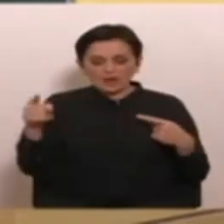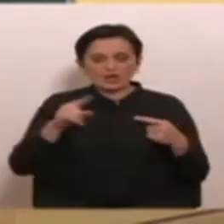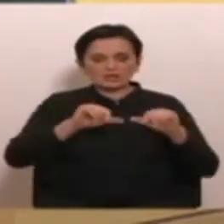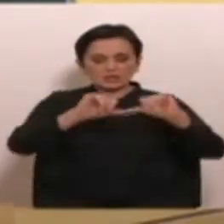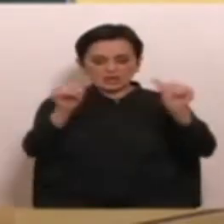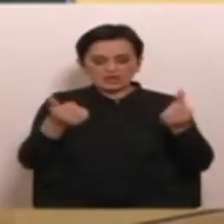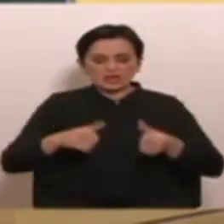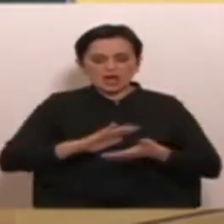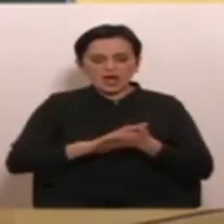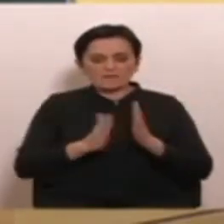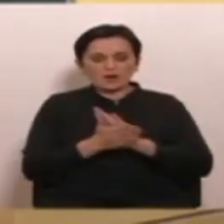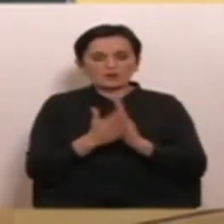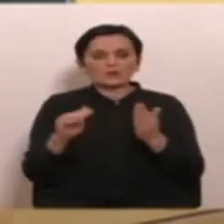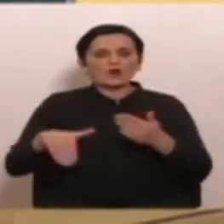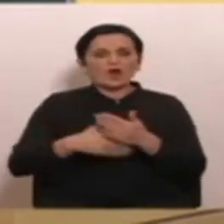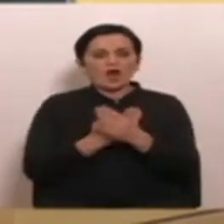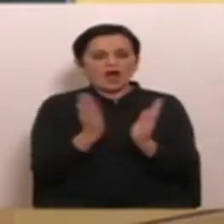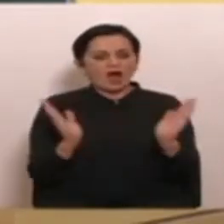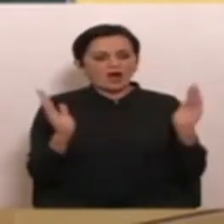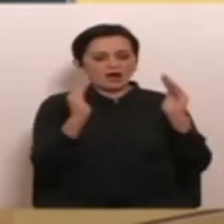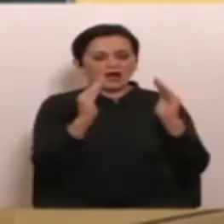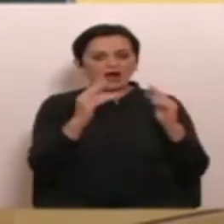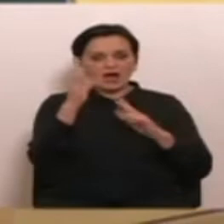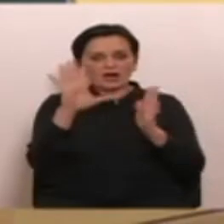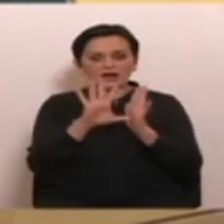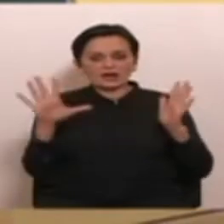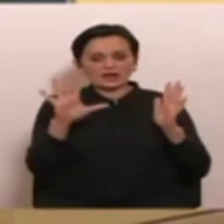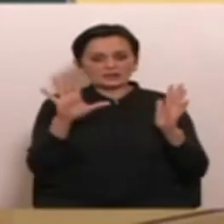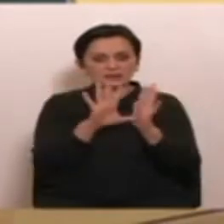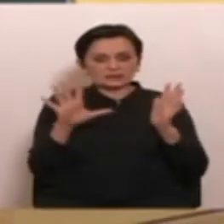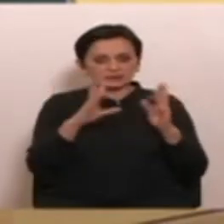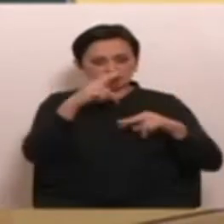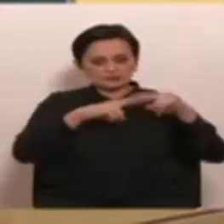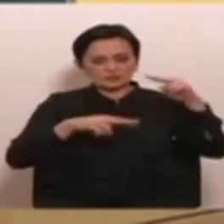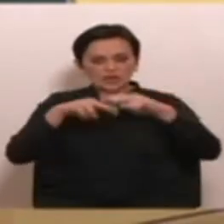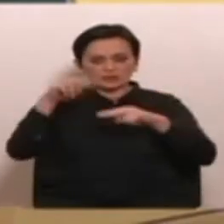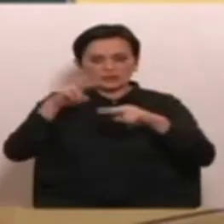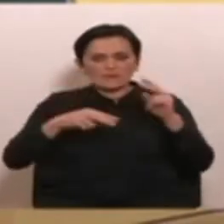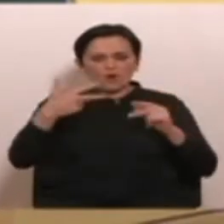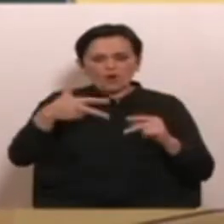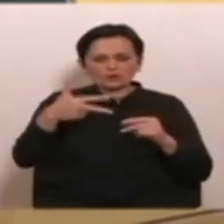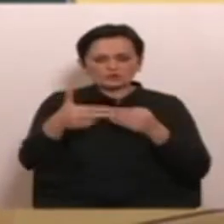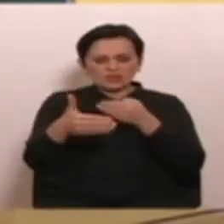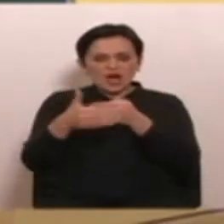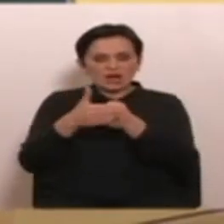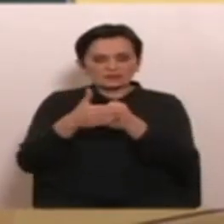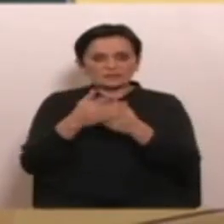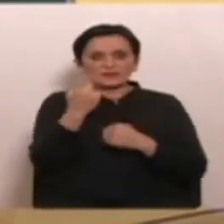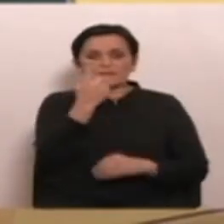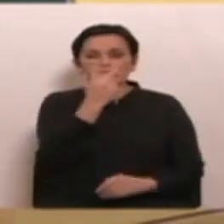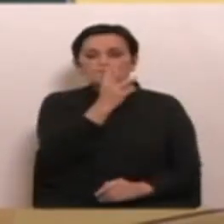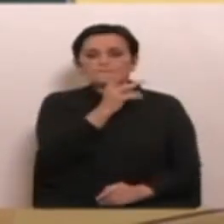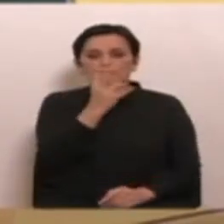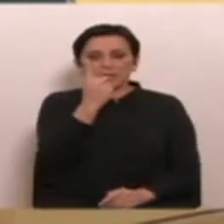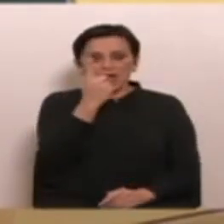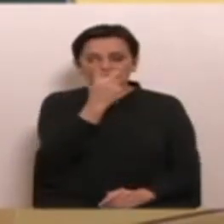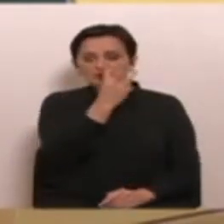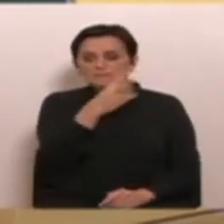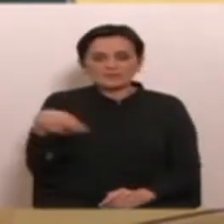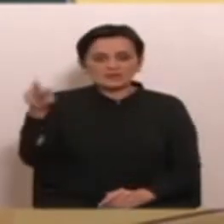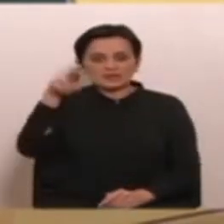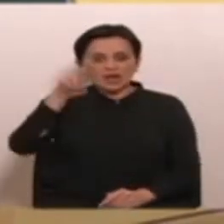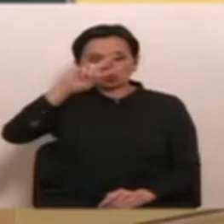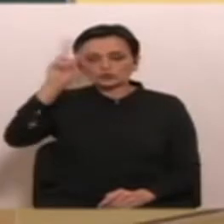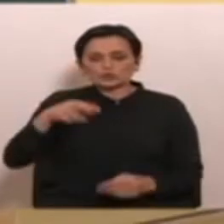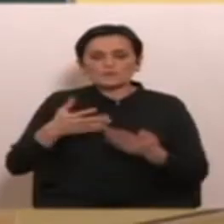ჰესების შენებლობაზე 30-მდე მემორანდუმი, რაც ჯამში მილიარდ დოლარზე მეტ ინვესტიციას